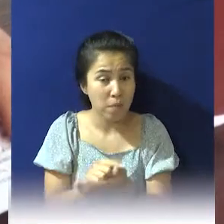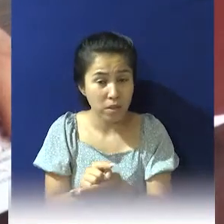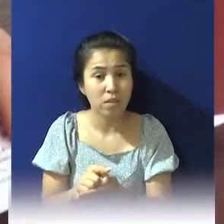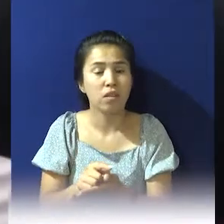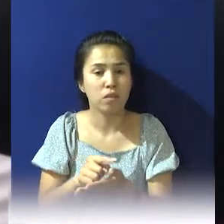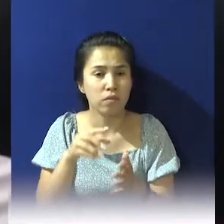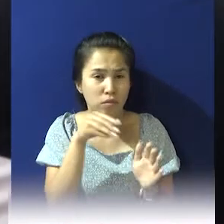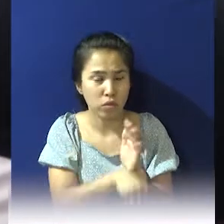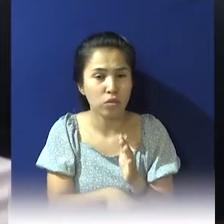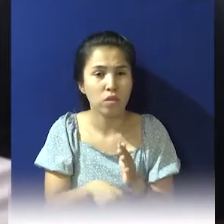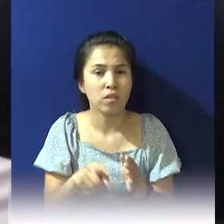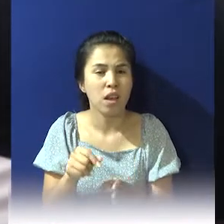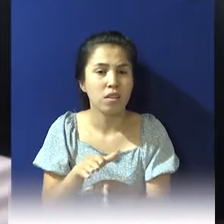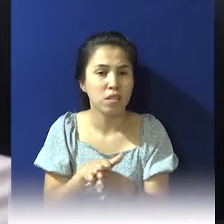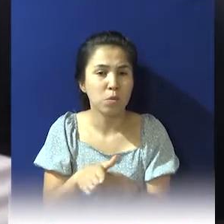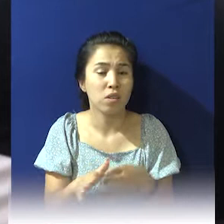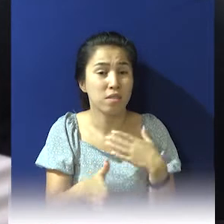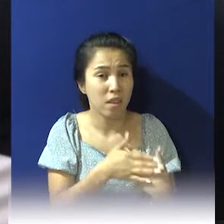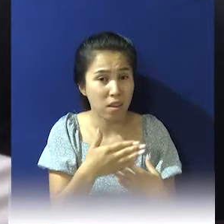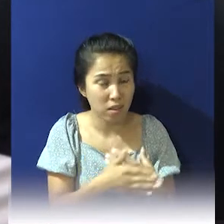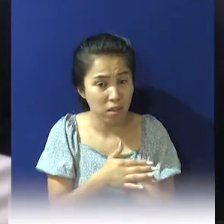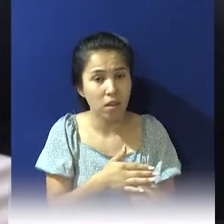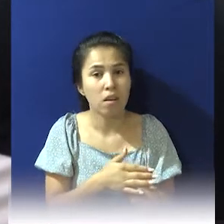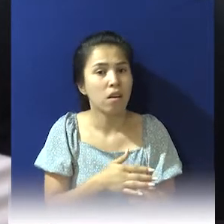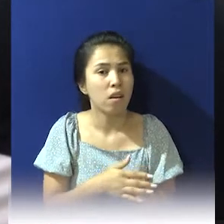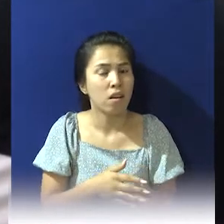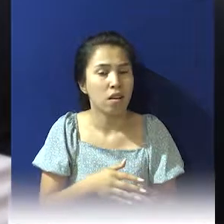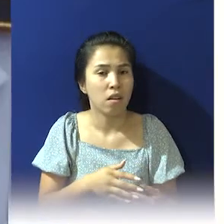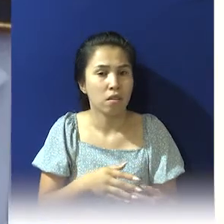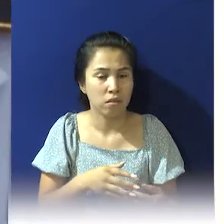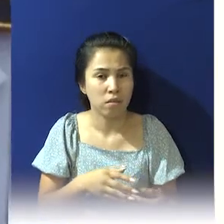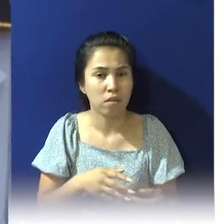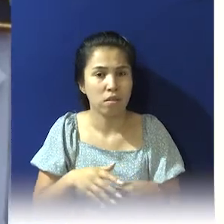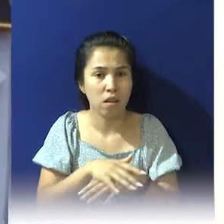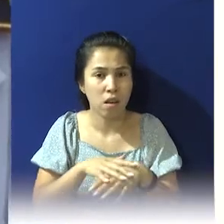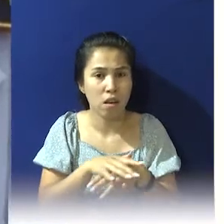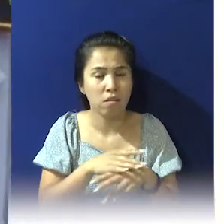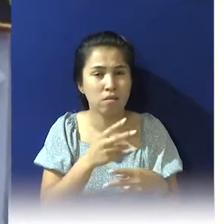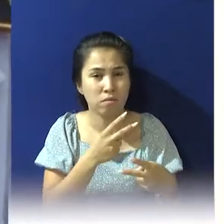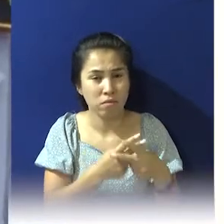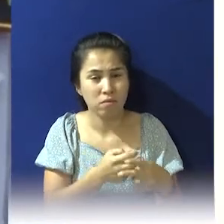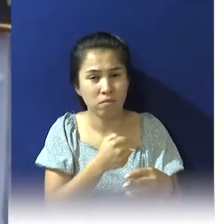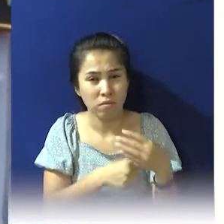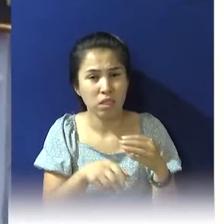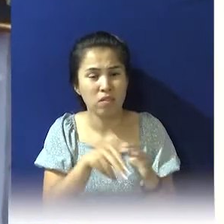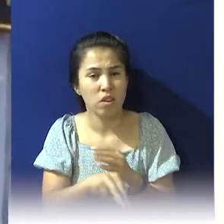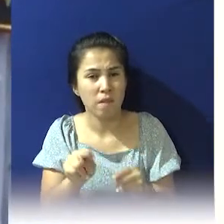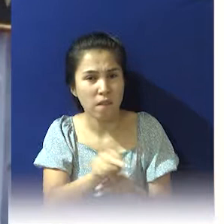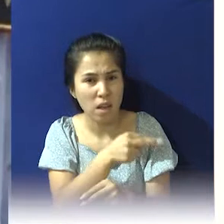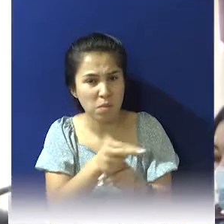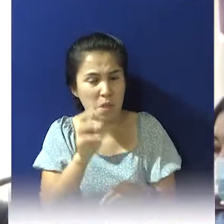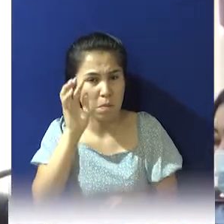связи с этим в центре внимания работа по исправлению действий правонарушителей, их воспитанию, разъяснению важности общественной